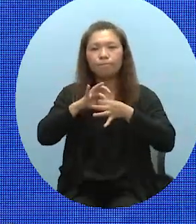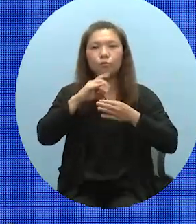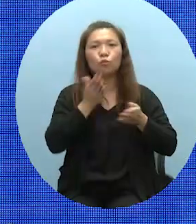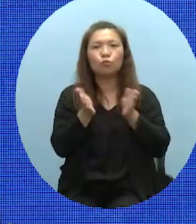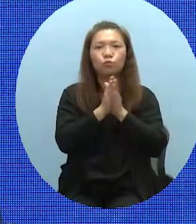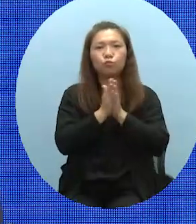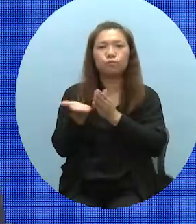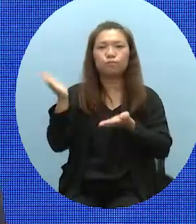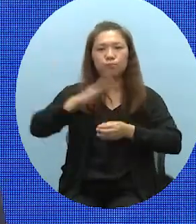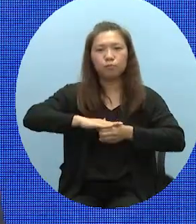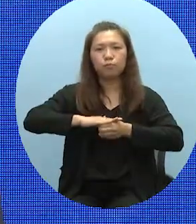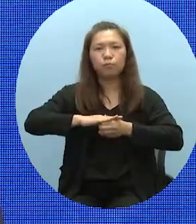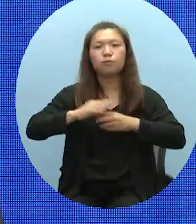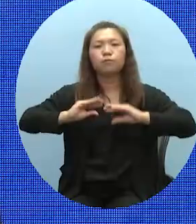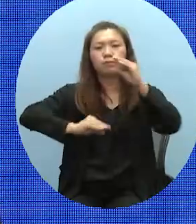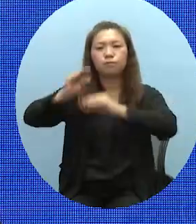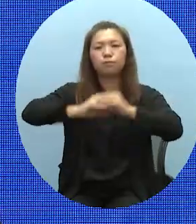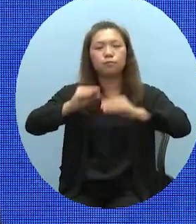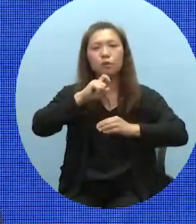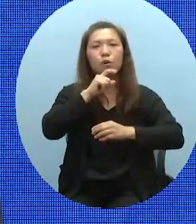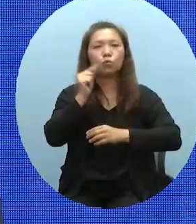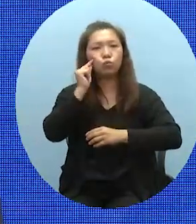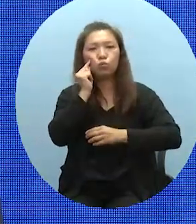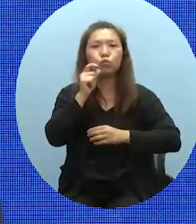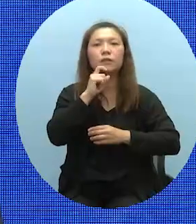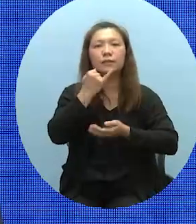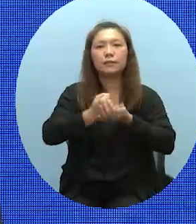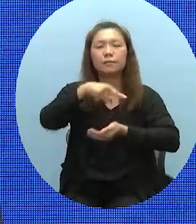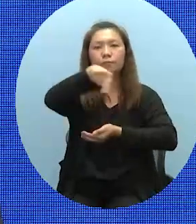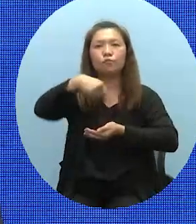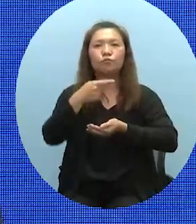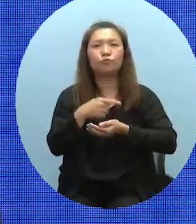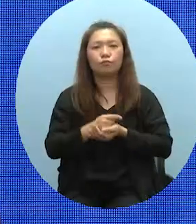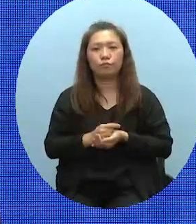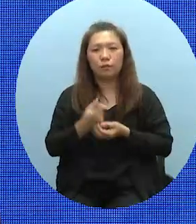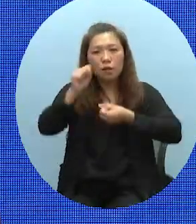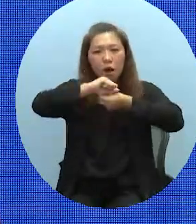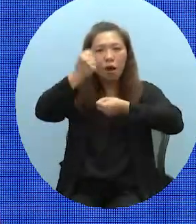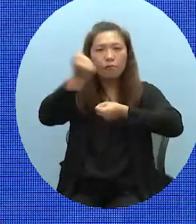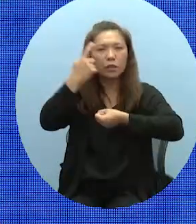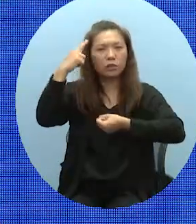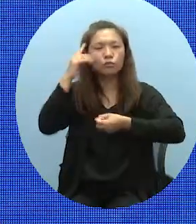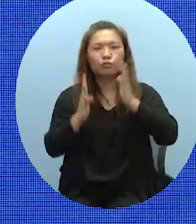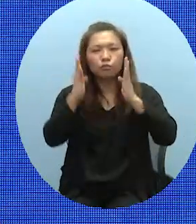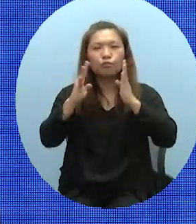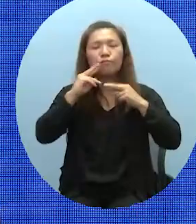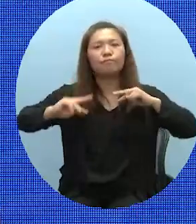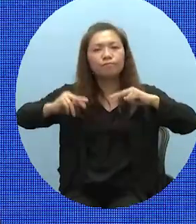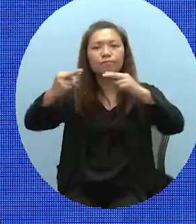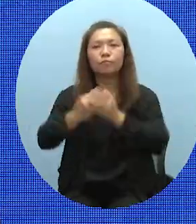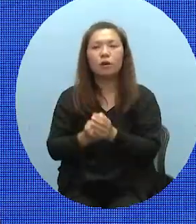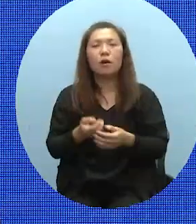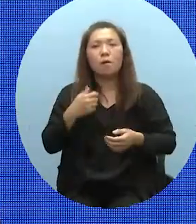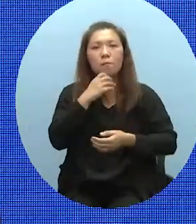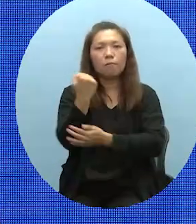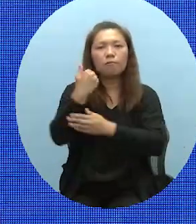補，建設更蓬勃的創科生態圈，加快智慧城市發展，好